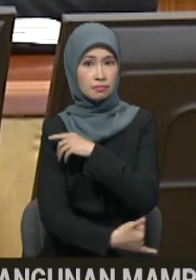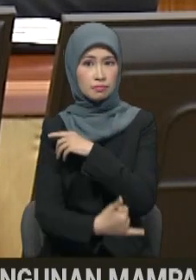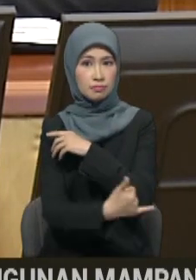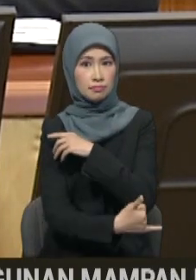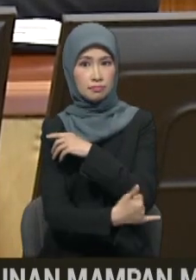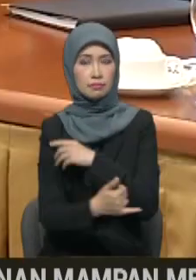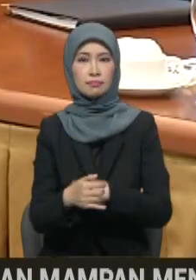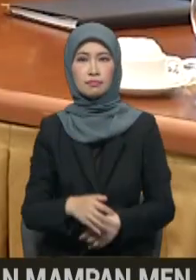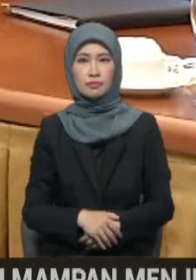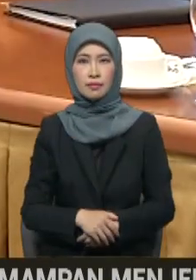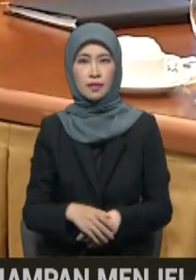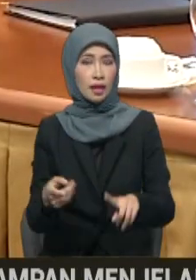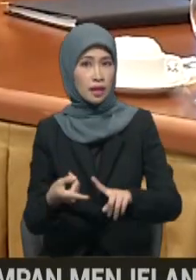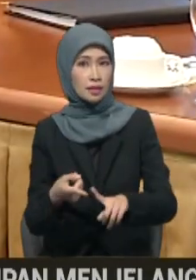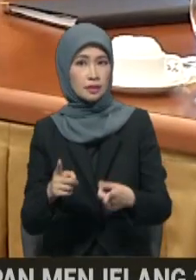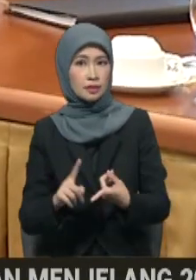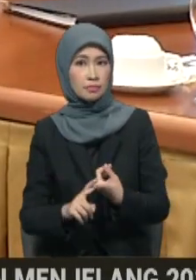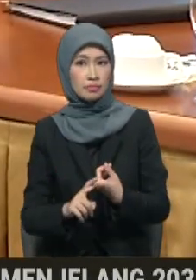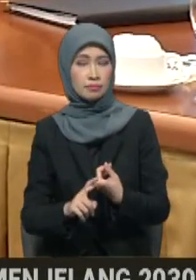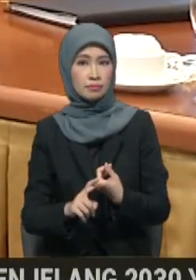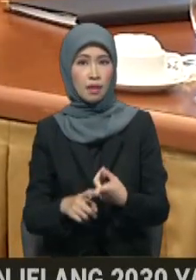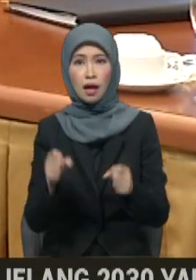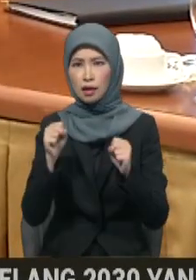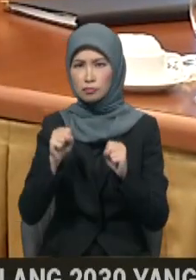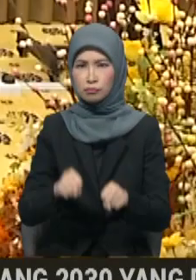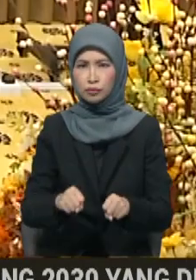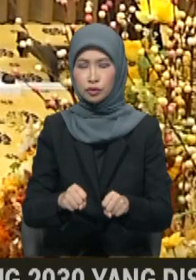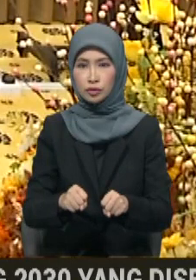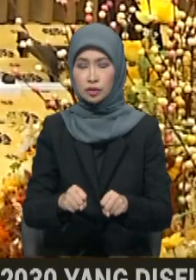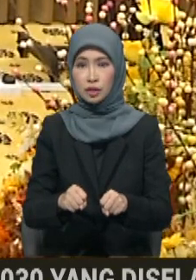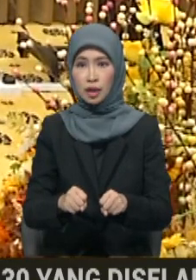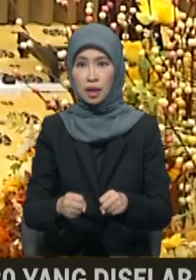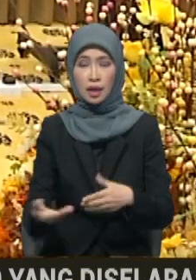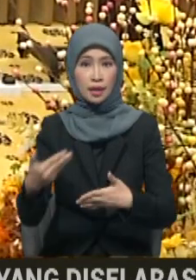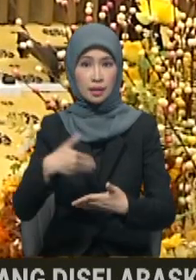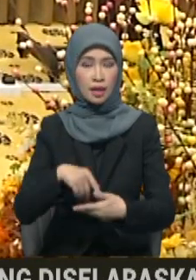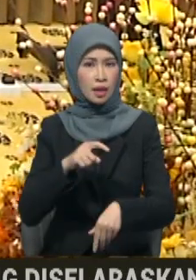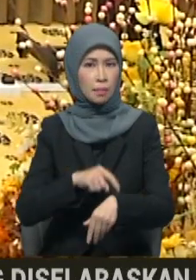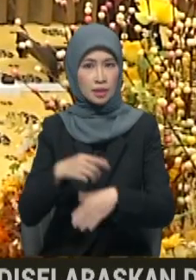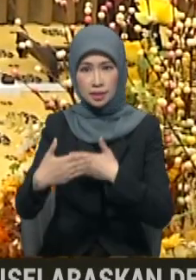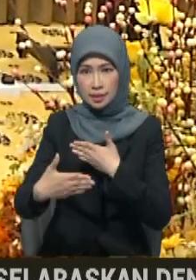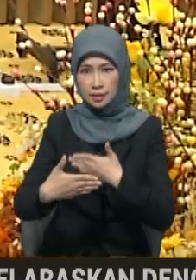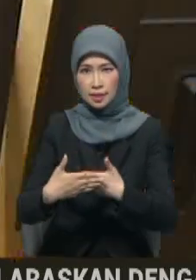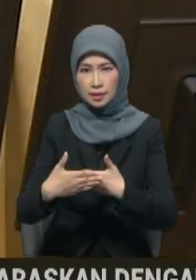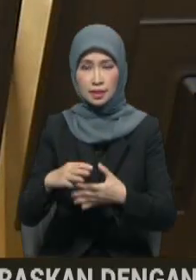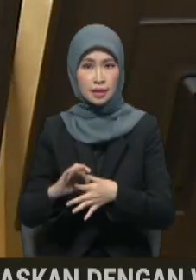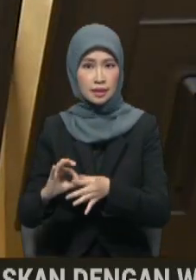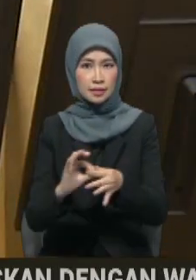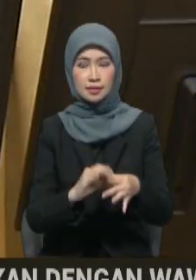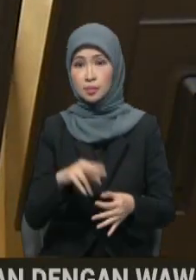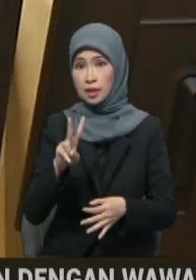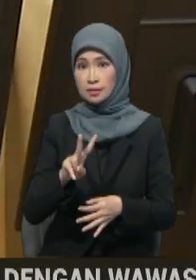melalui kumpulan persahabatan parlimen juga diharap dapat dilaksanakan dalam masa yang terdekat dalam mengukuhkan lagi kerjasama dua